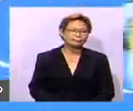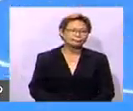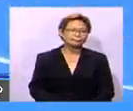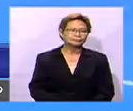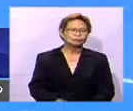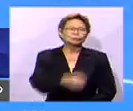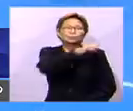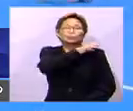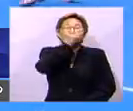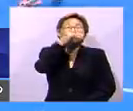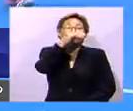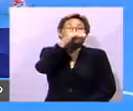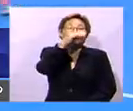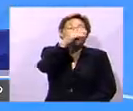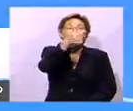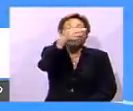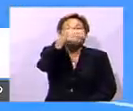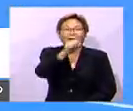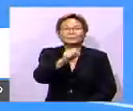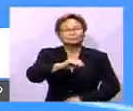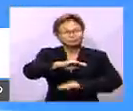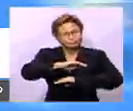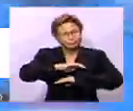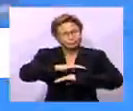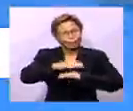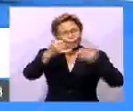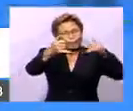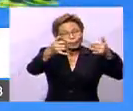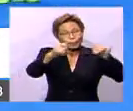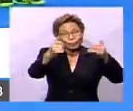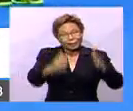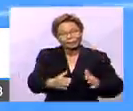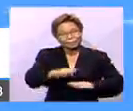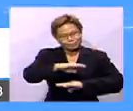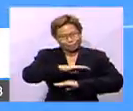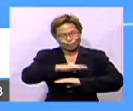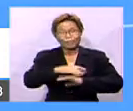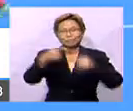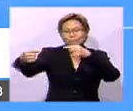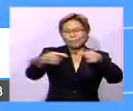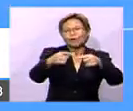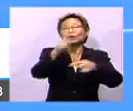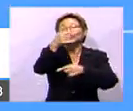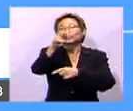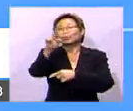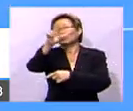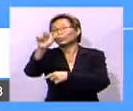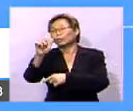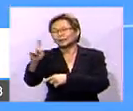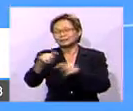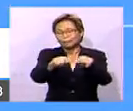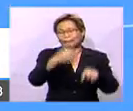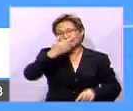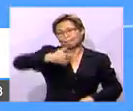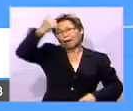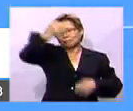Sementara itu, jurulatih Melaka Muhammad Aras Khamis nyata berpuas hati dengan persembahan anak-anak buahnya. Saingan Piala Tun Abdul Razak ini dilihat medan